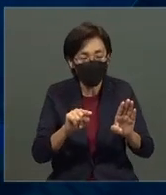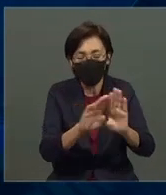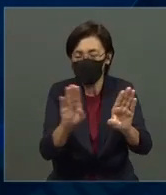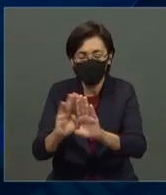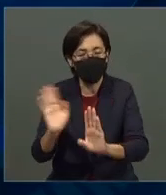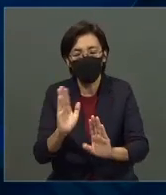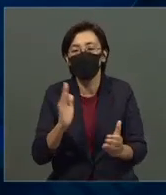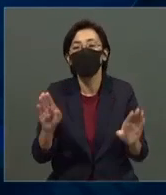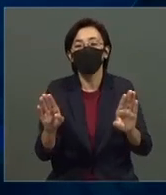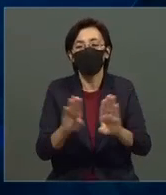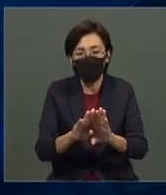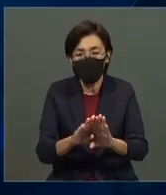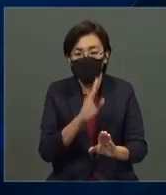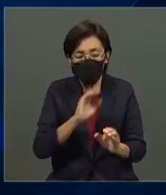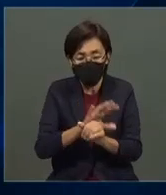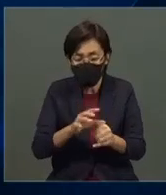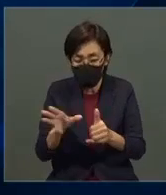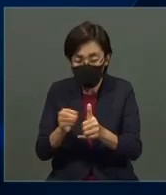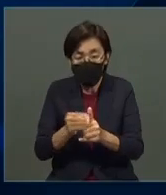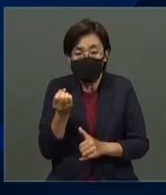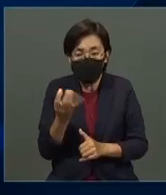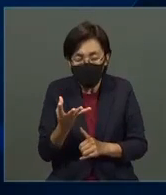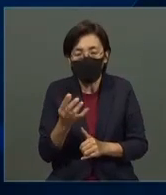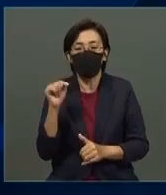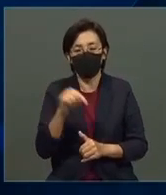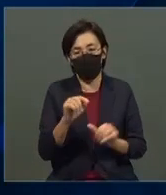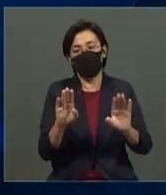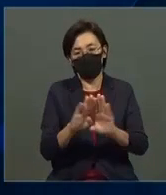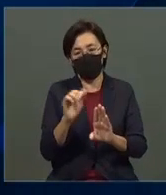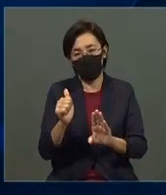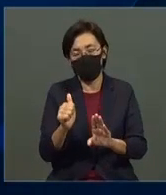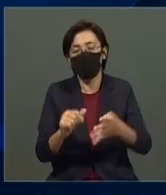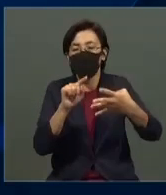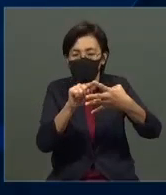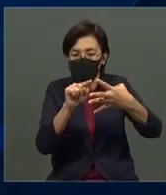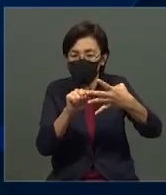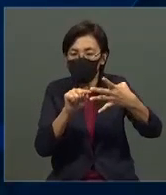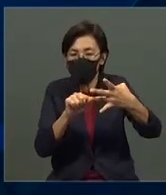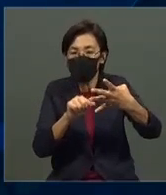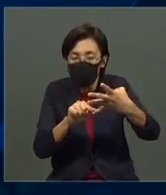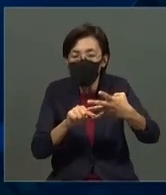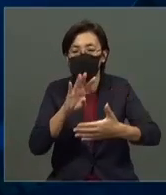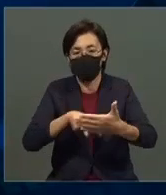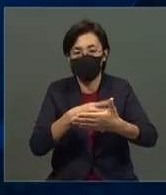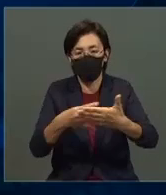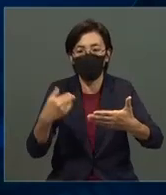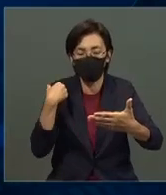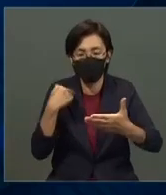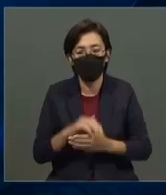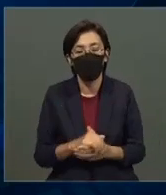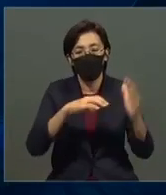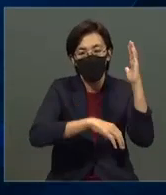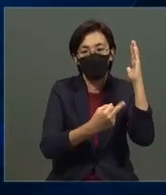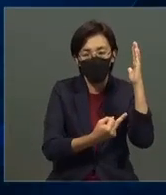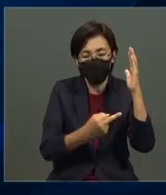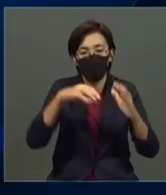ากมีจำนวนเคสที่มากนะครับอันนี้มีการที่วางมาตรการไว้อยู่แล้วนะครับส่วนเรื่องของสมุยพังงาน